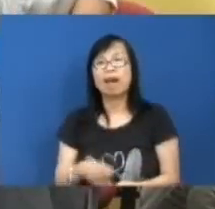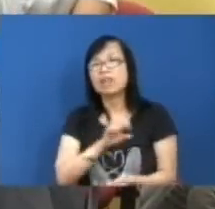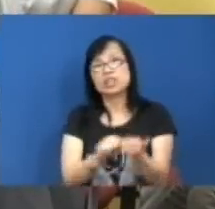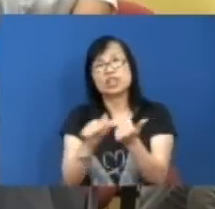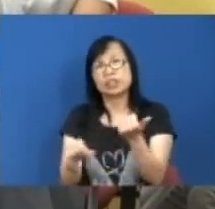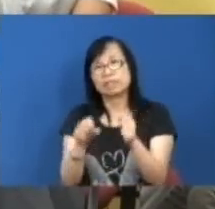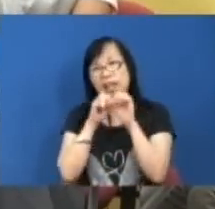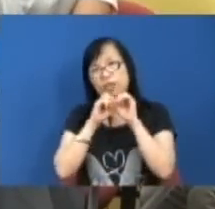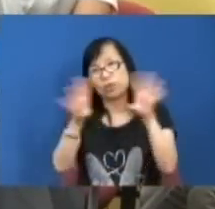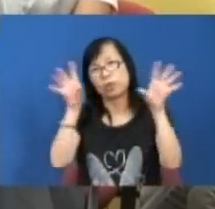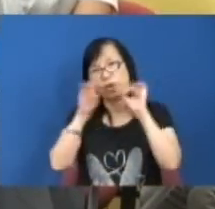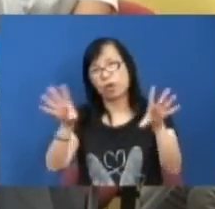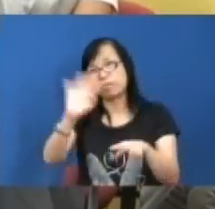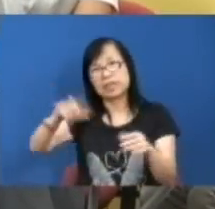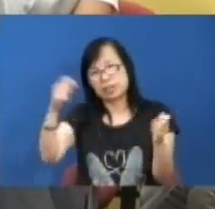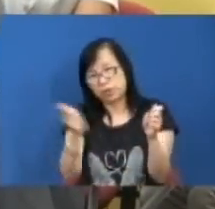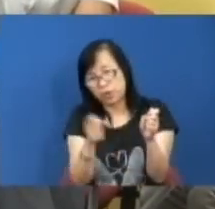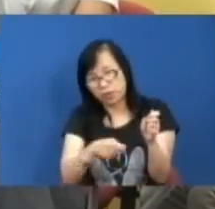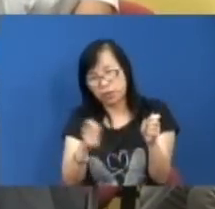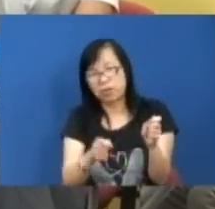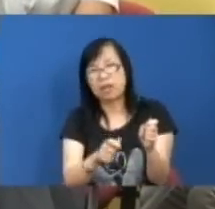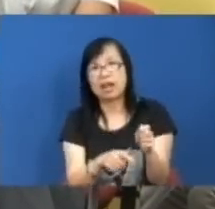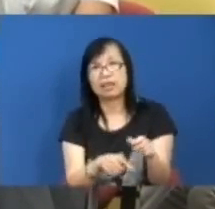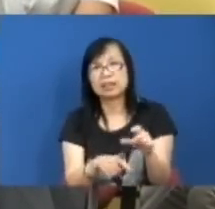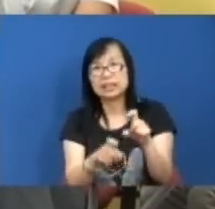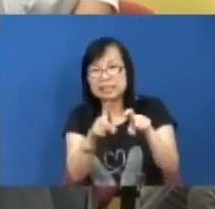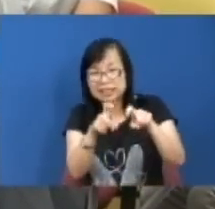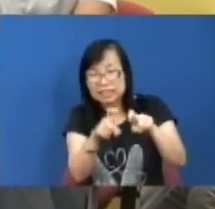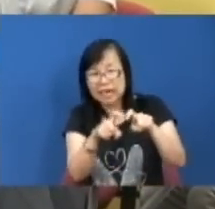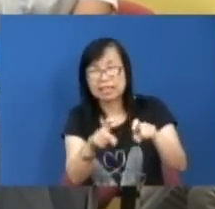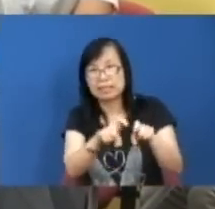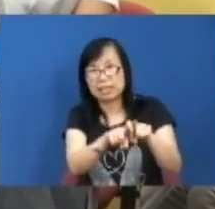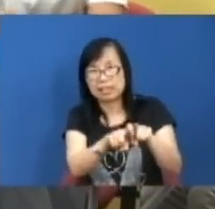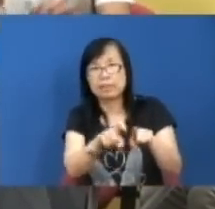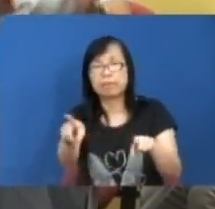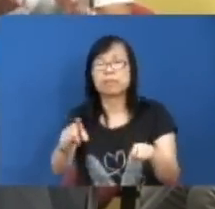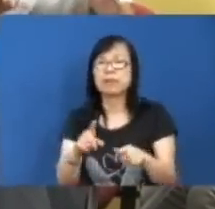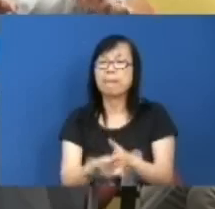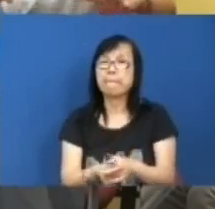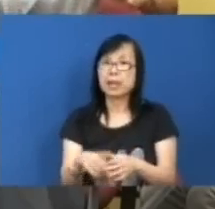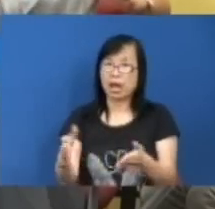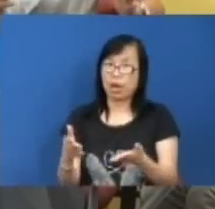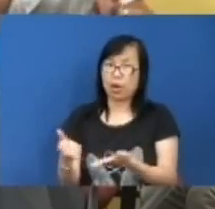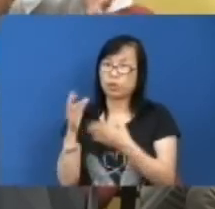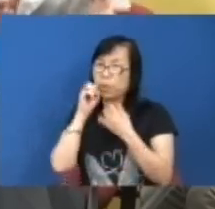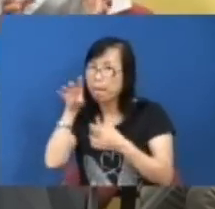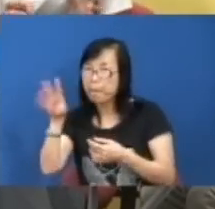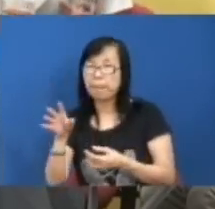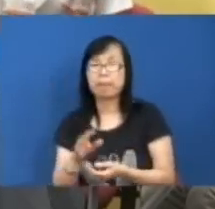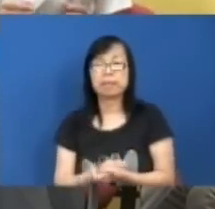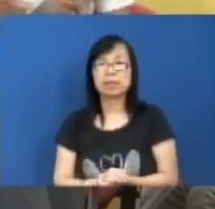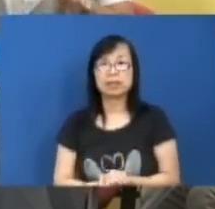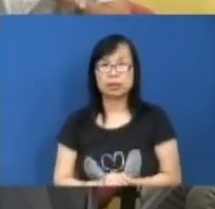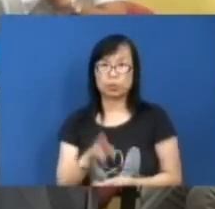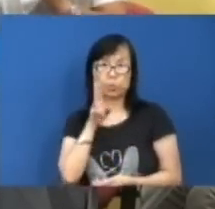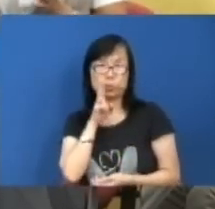啊，因為如果唔使作啲瓦仔，咁你對田居咧又填少啲噶啦。 係啦，不過即係我想話請教埋 Michelle， 即係如果